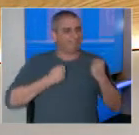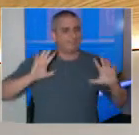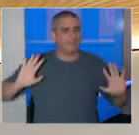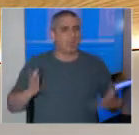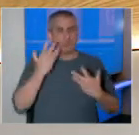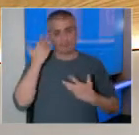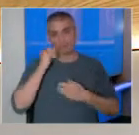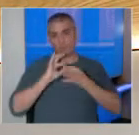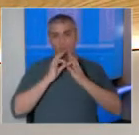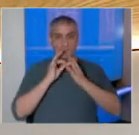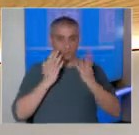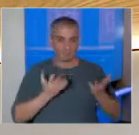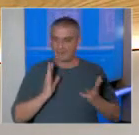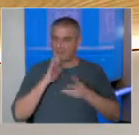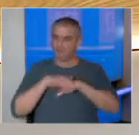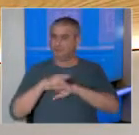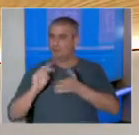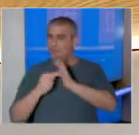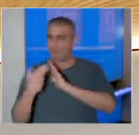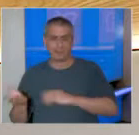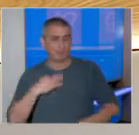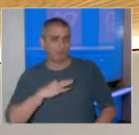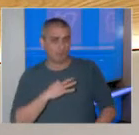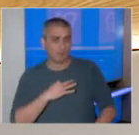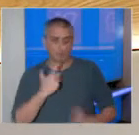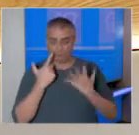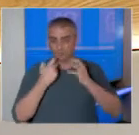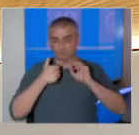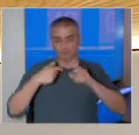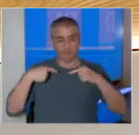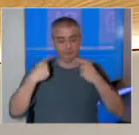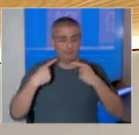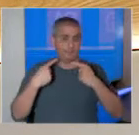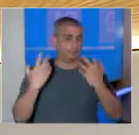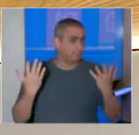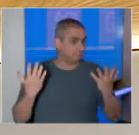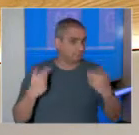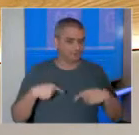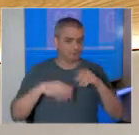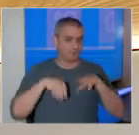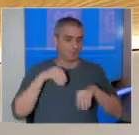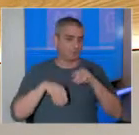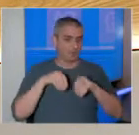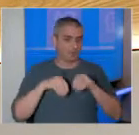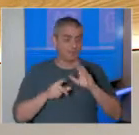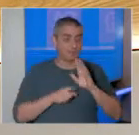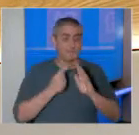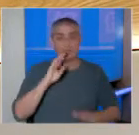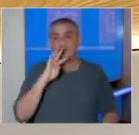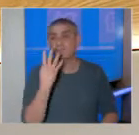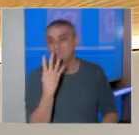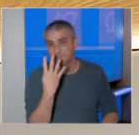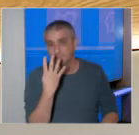שעלו ברשתות החברתיות, איך הם השפיעו על הפוליטיקאים שלנו 76 ימים ליום הבוחר, בפעם